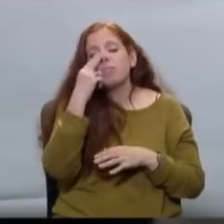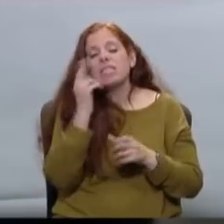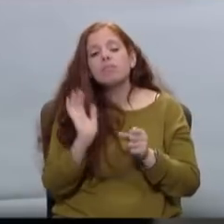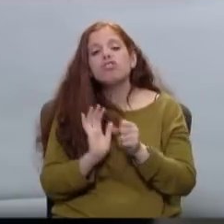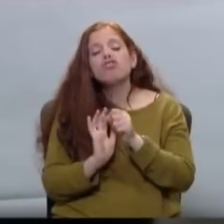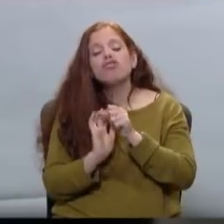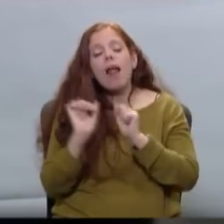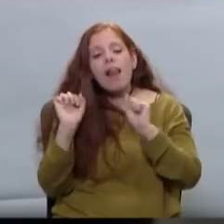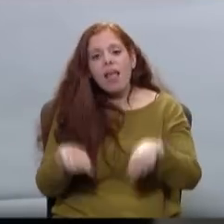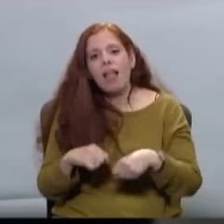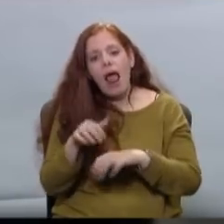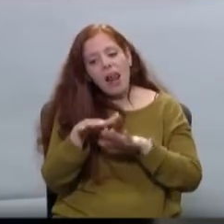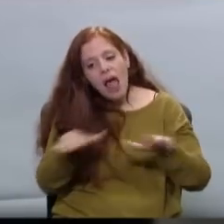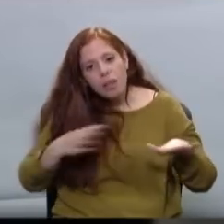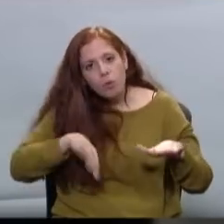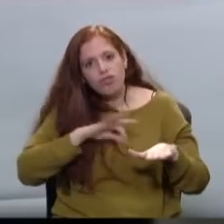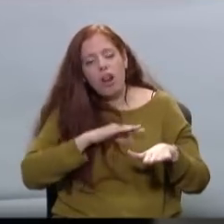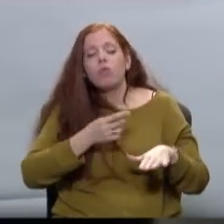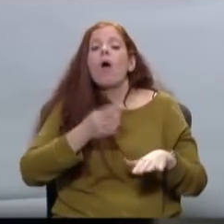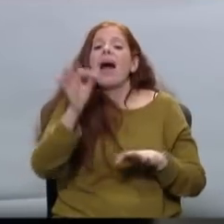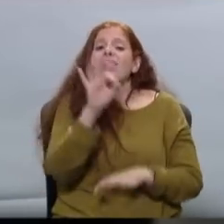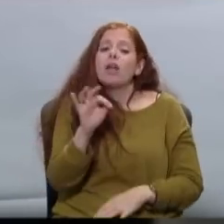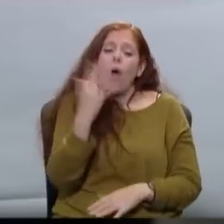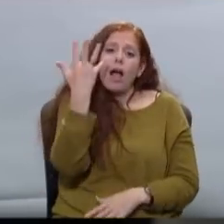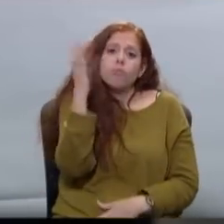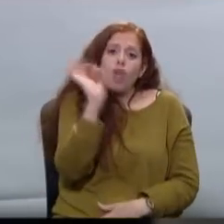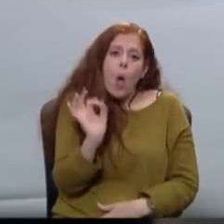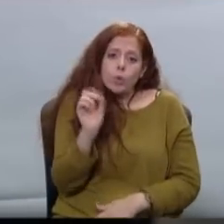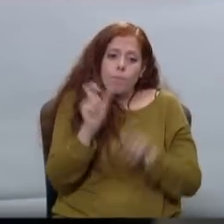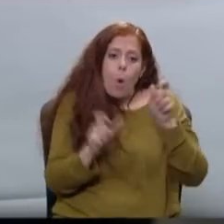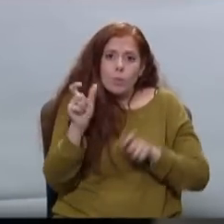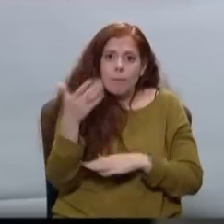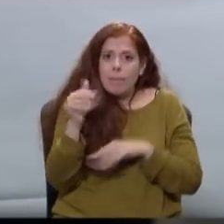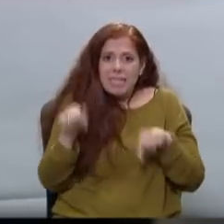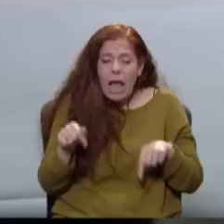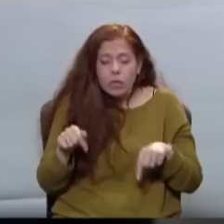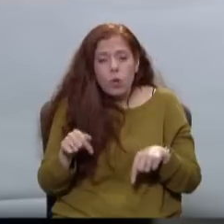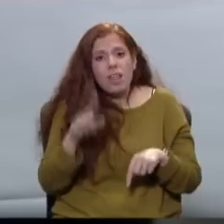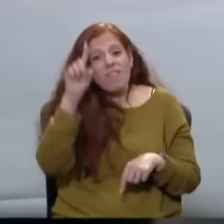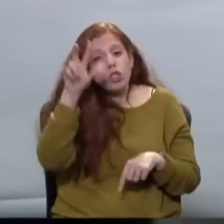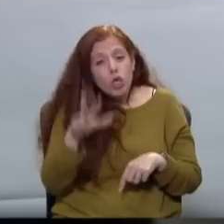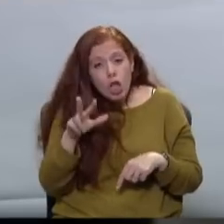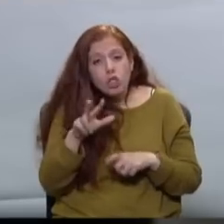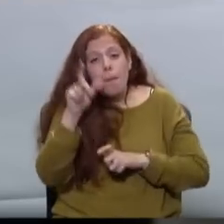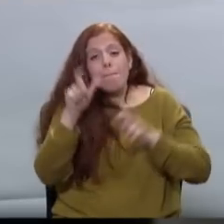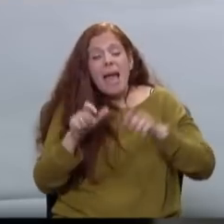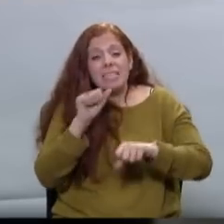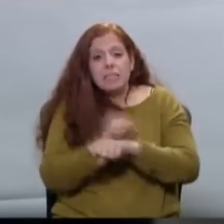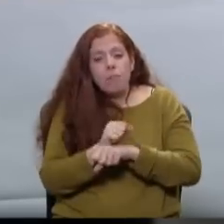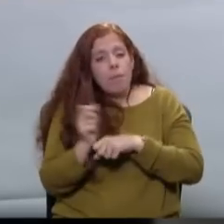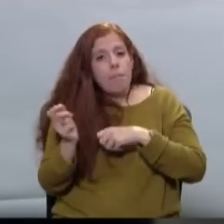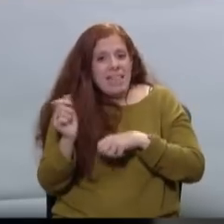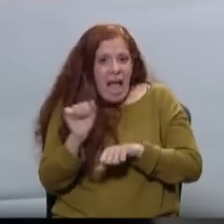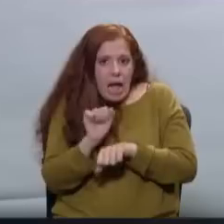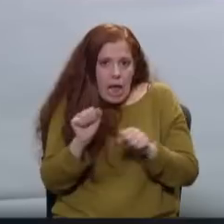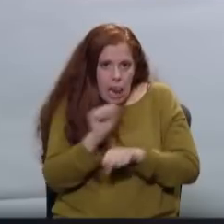האדמות שלנו, עדיין אנחנו מהווים רק 5% מהאוכלוסייה במדינה הזאת, אבל שליש מהאסירים בבתי הכלא הם